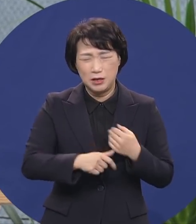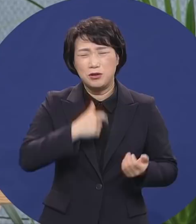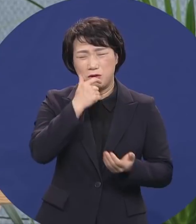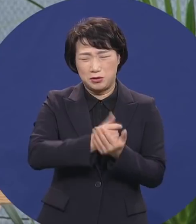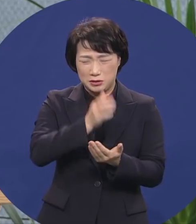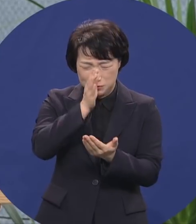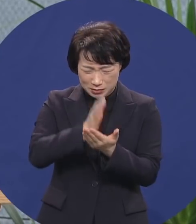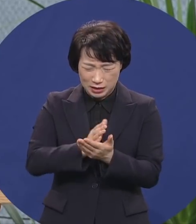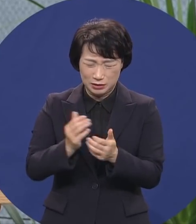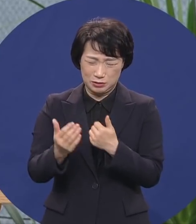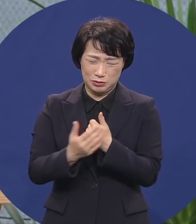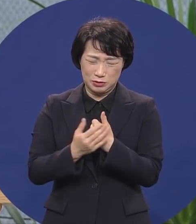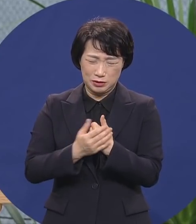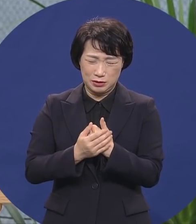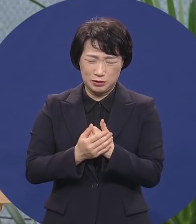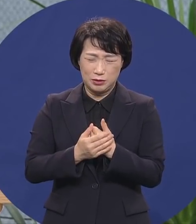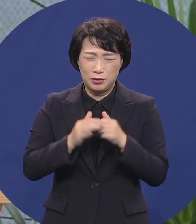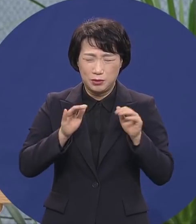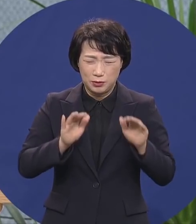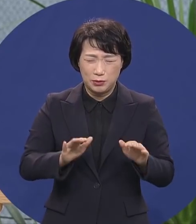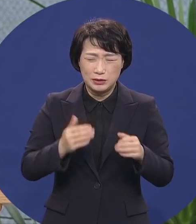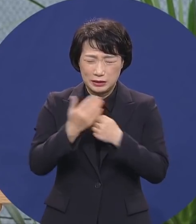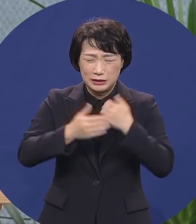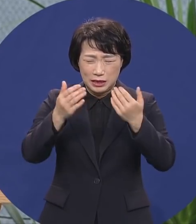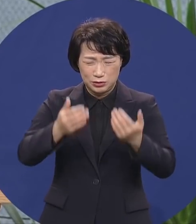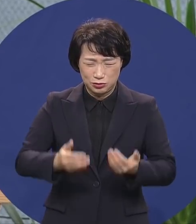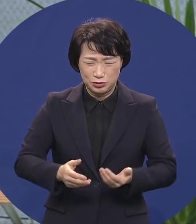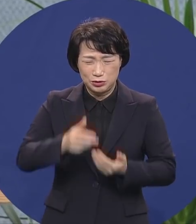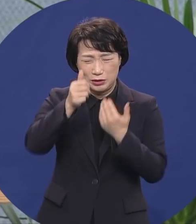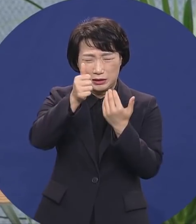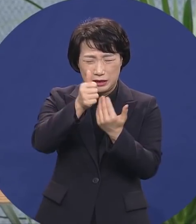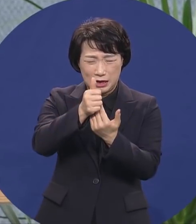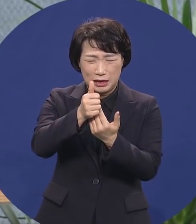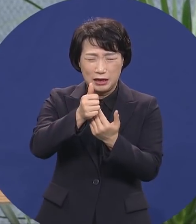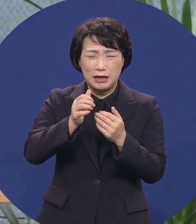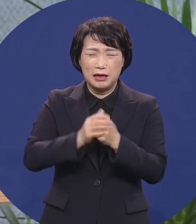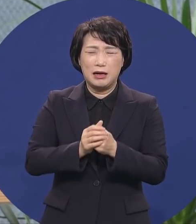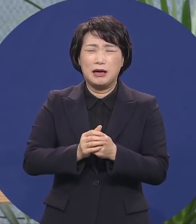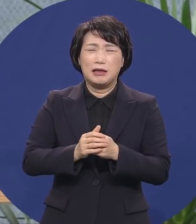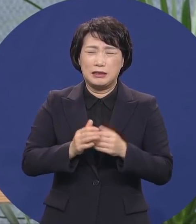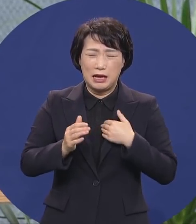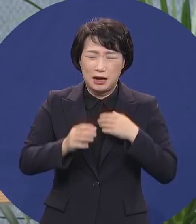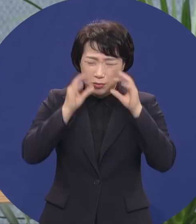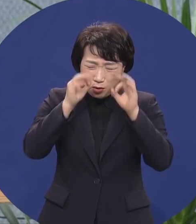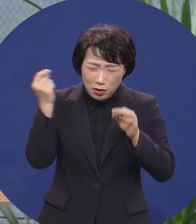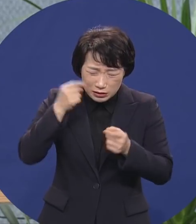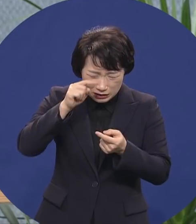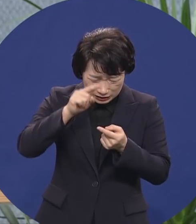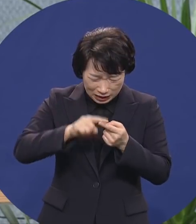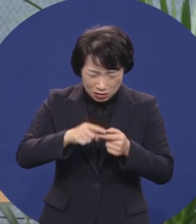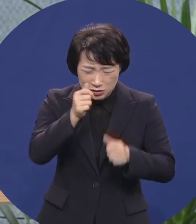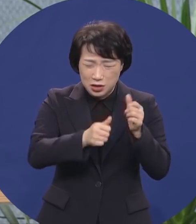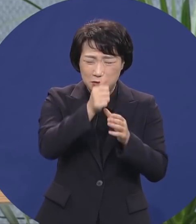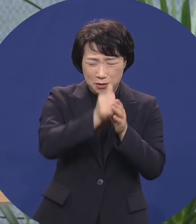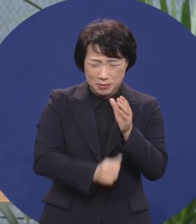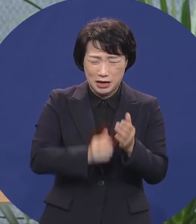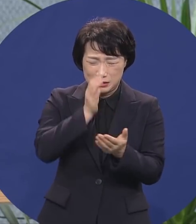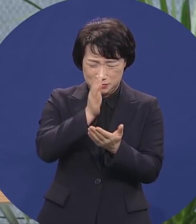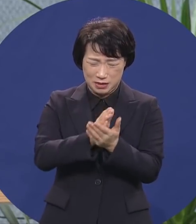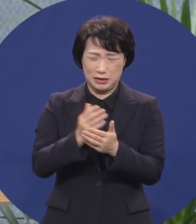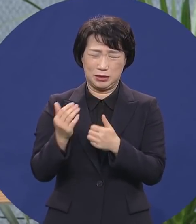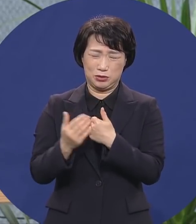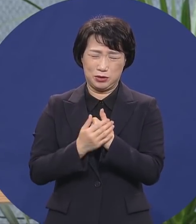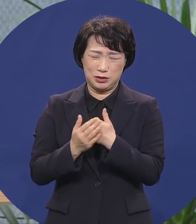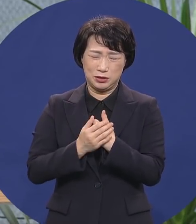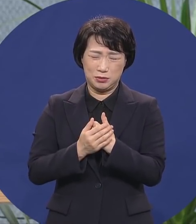않게 하옵소서. 오늘도 은혜 받게 하신 주님이요, 들은 말씀대로 시험에 들지 말게